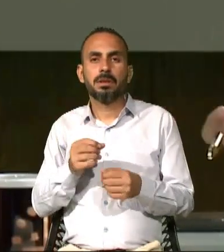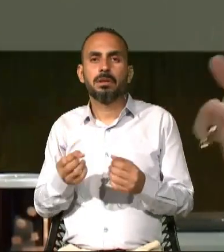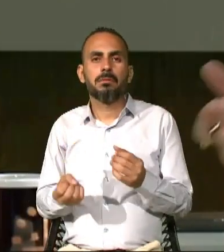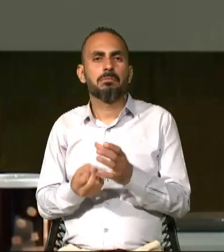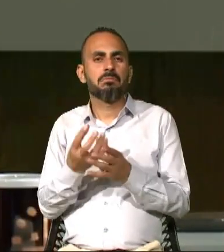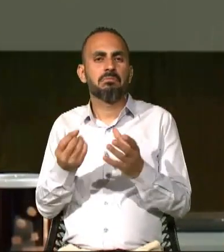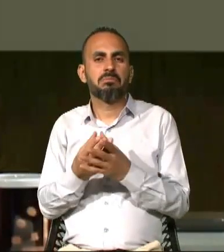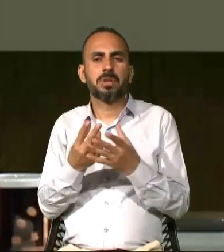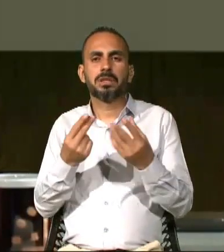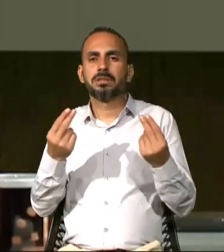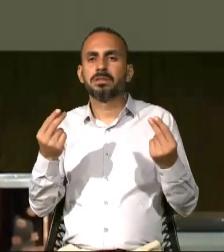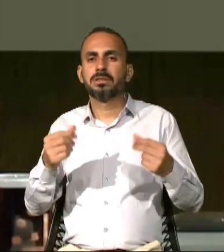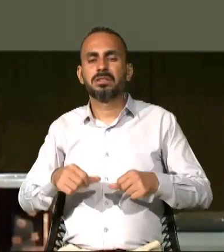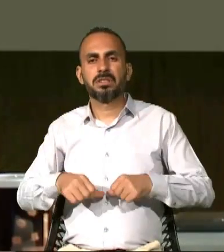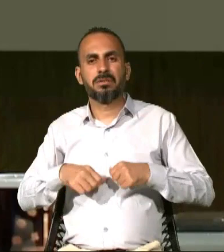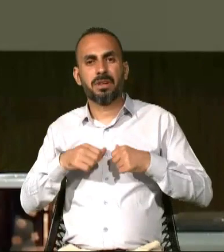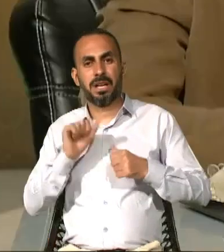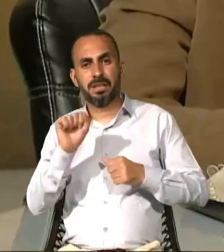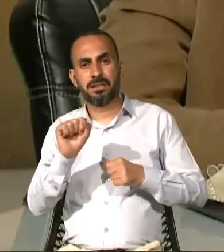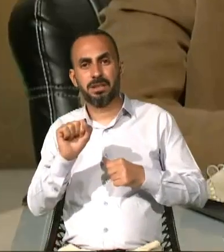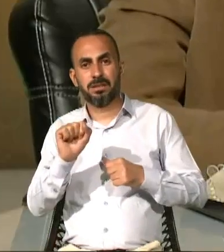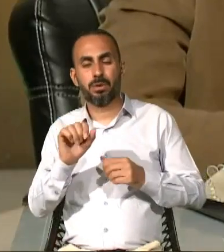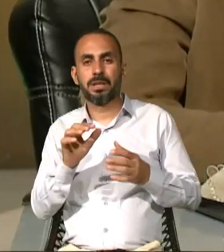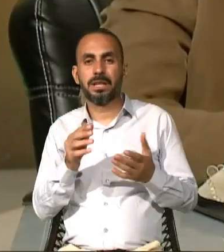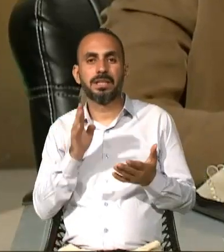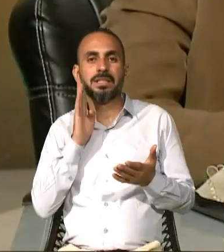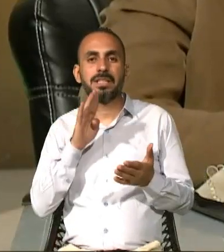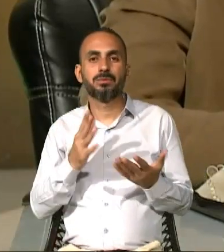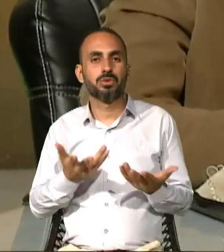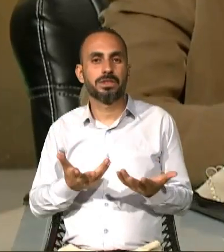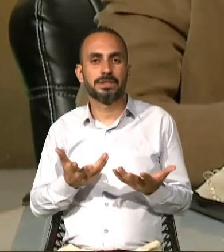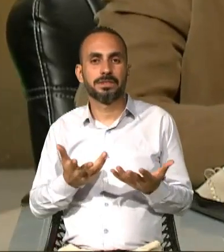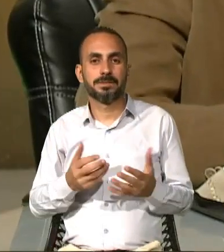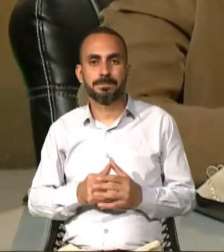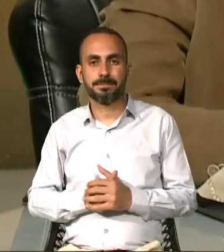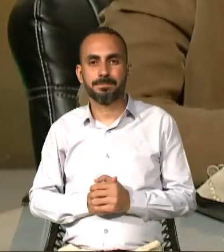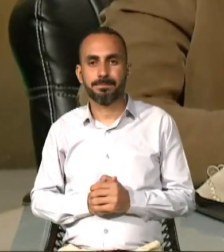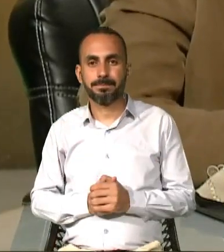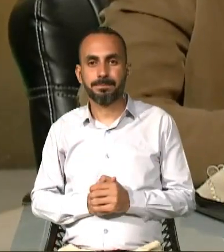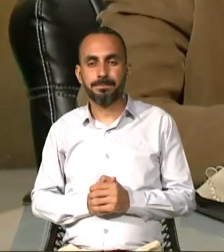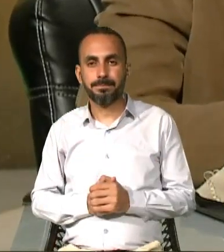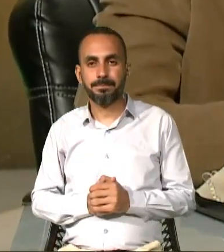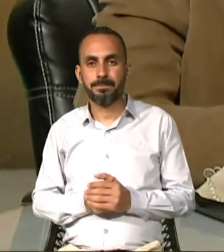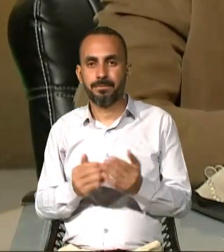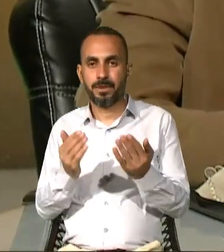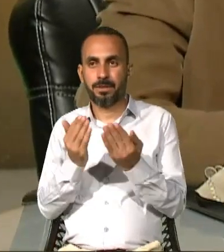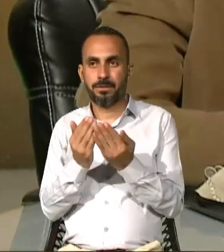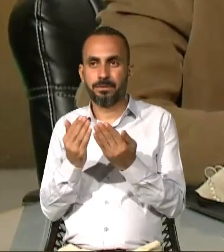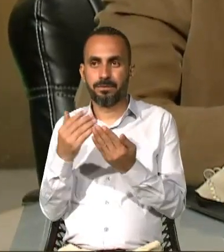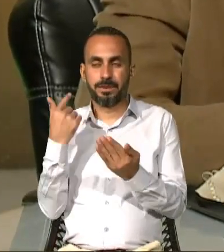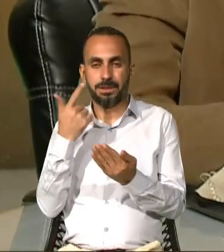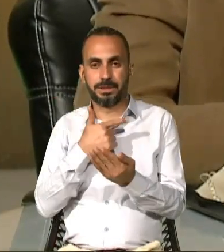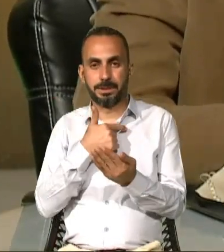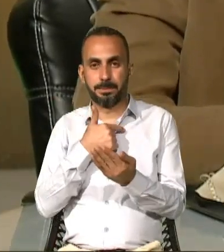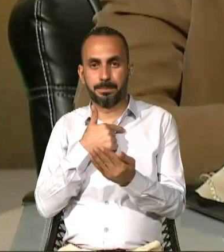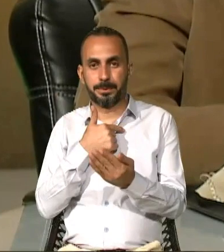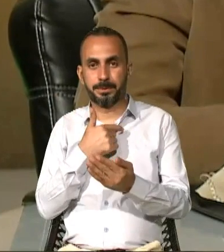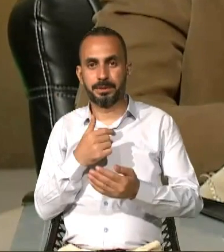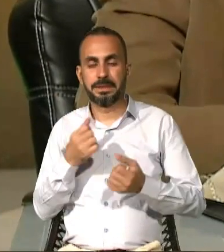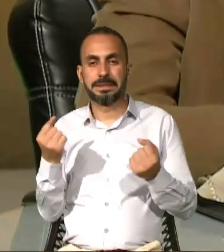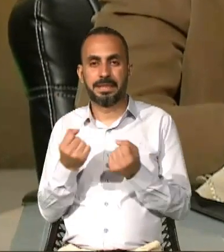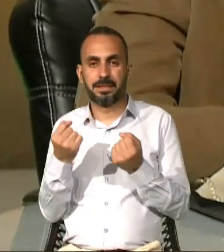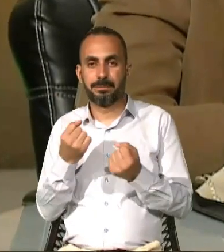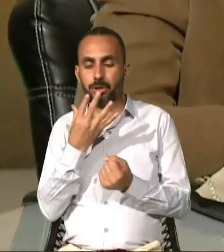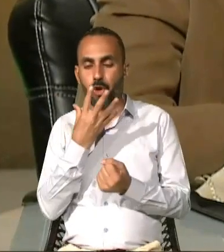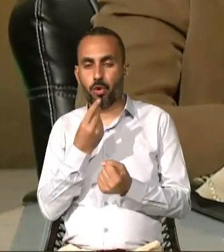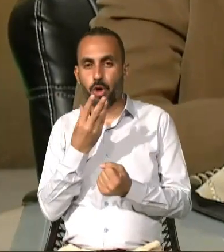فعلمتني ولا اتعلمت ازاي؟ دالاس وولارد في كتابه الراجل المحترم الجميل ده في كتابه التدريبات الروحيه قال لنا انه